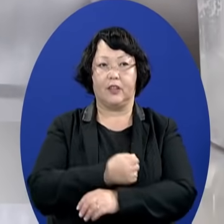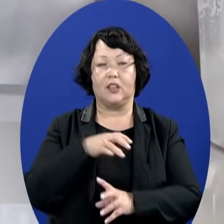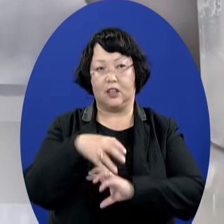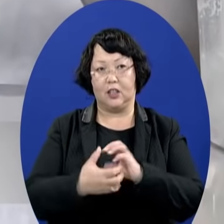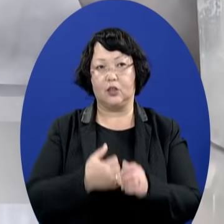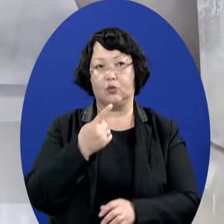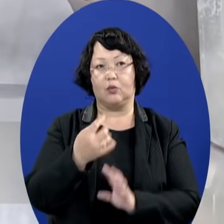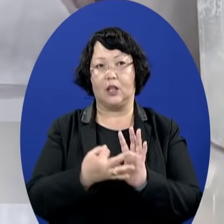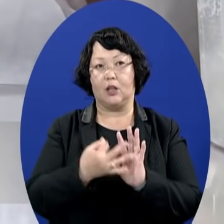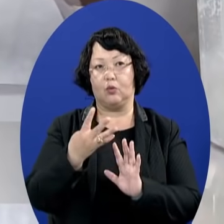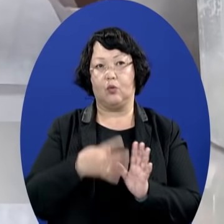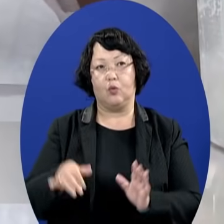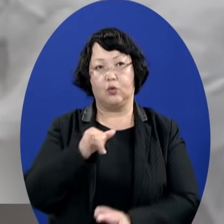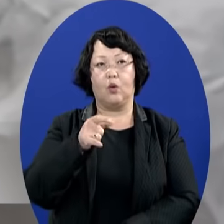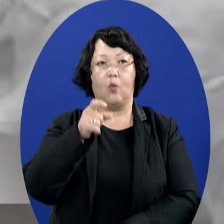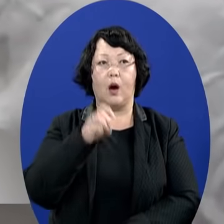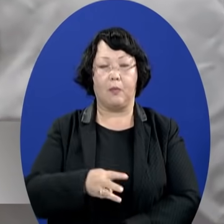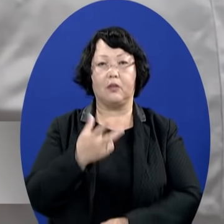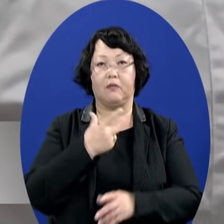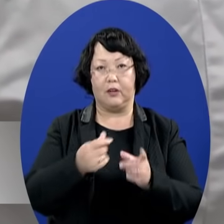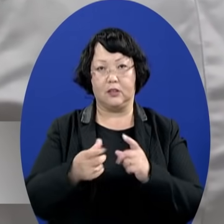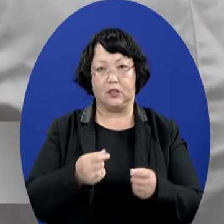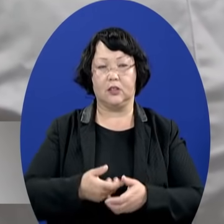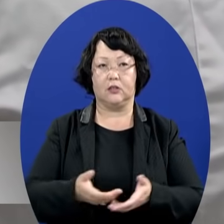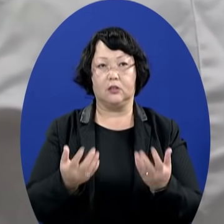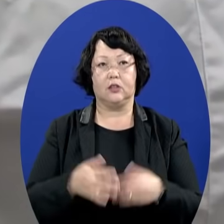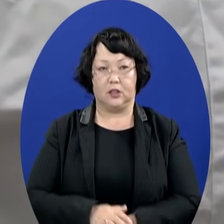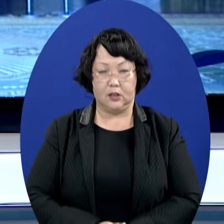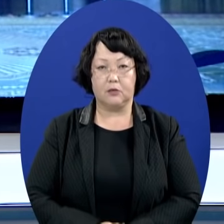дэлхийн 184 орны хүн амд хийгээд байна.